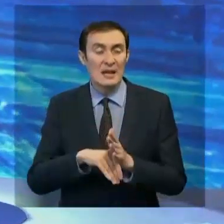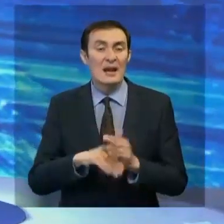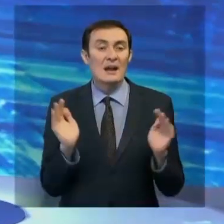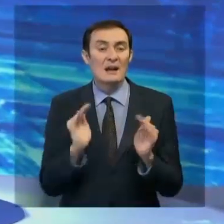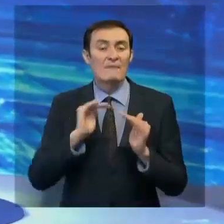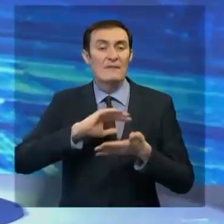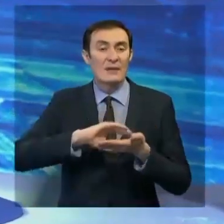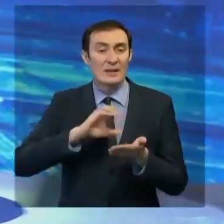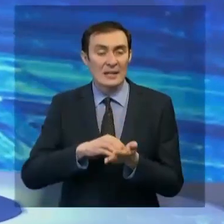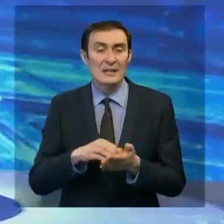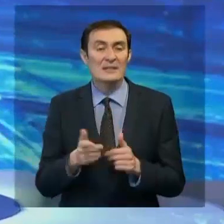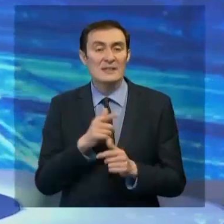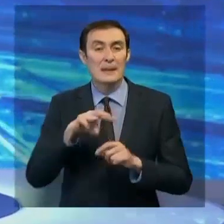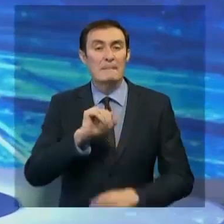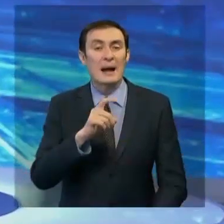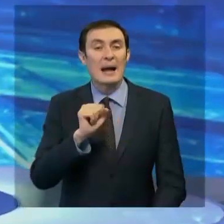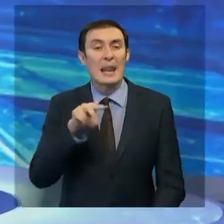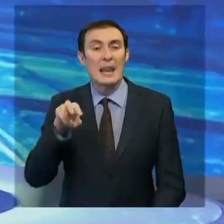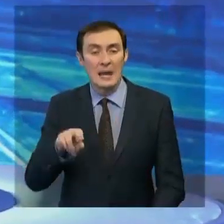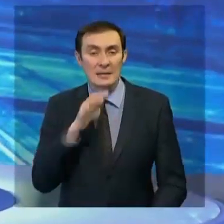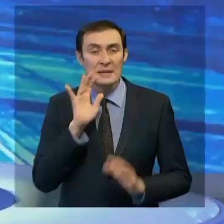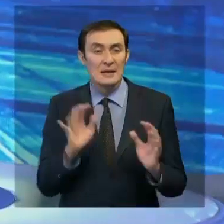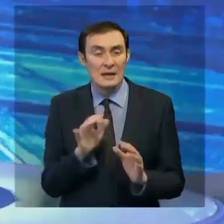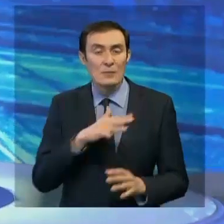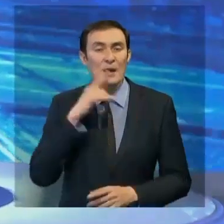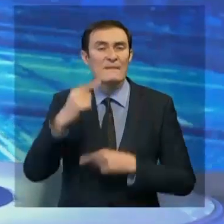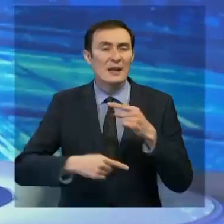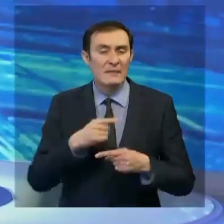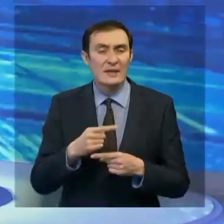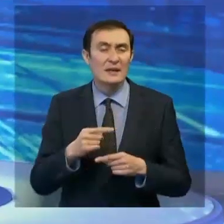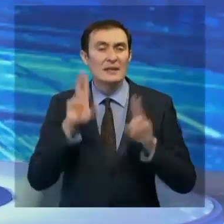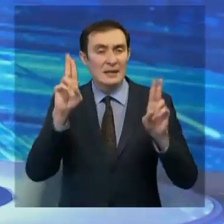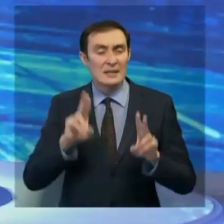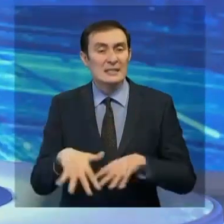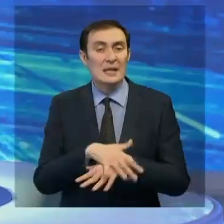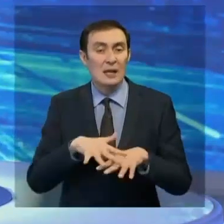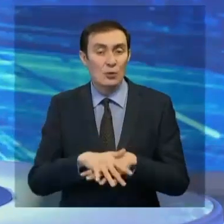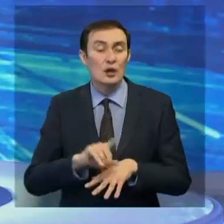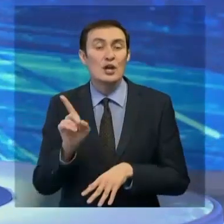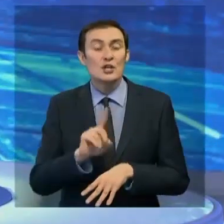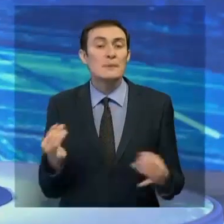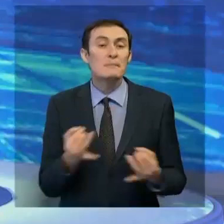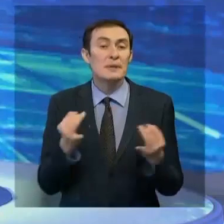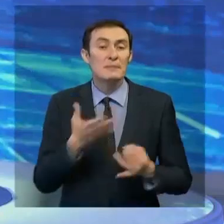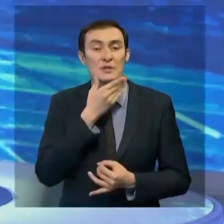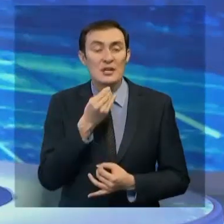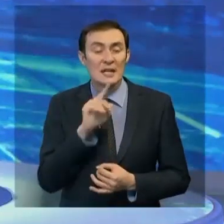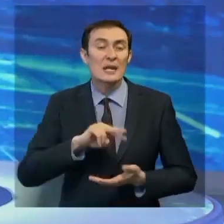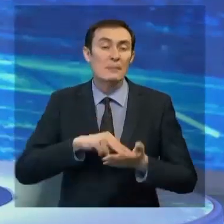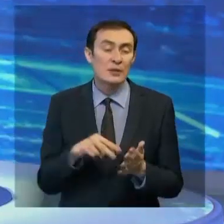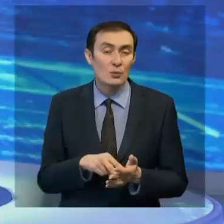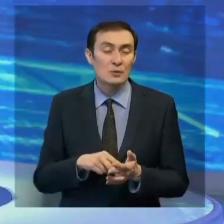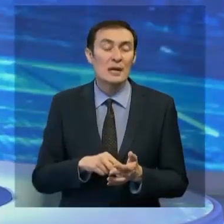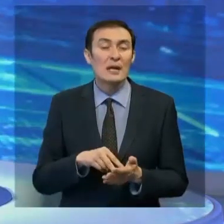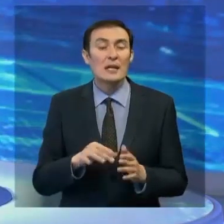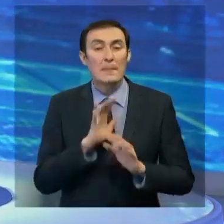небольшие кварталы, которые называются махалля. Они хранят в себе многовековые традиции народа. О том, чем они примечательны и какие меры